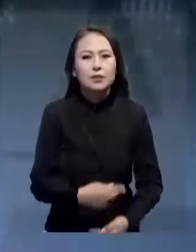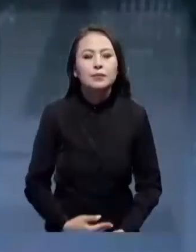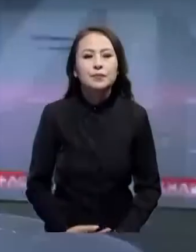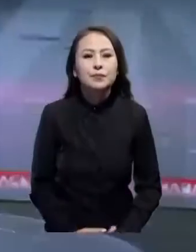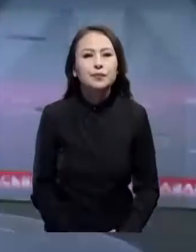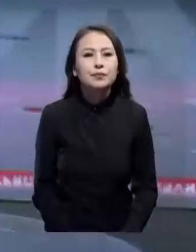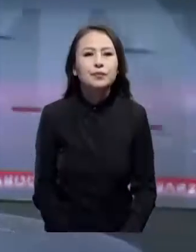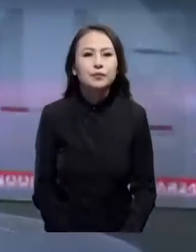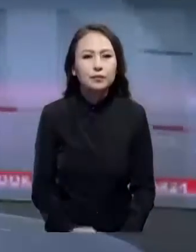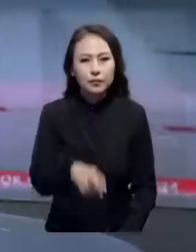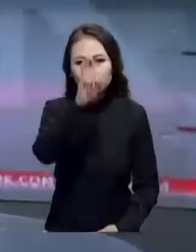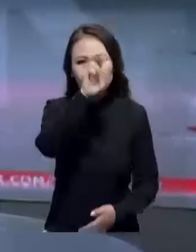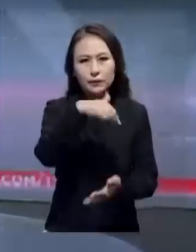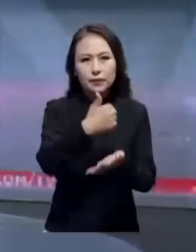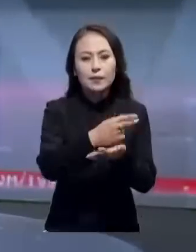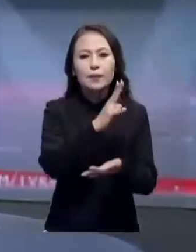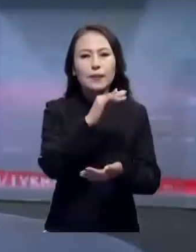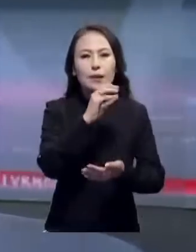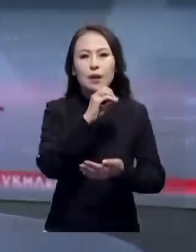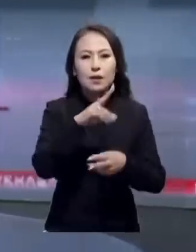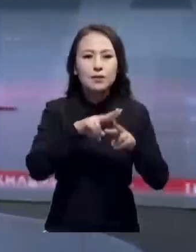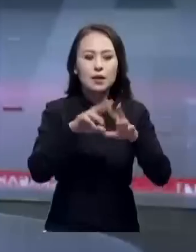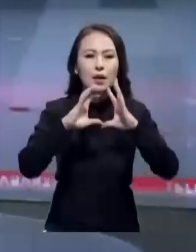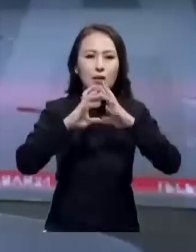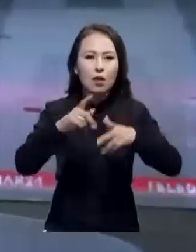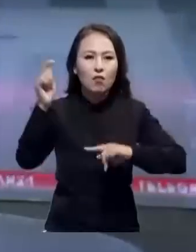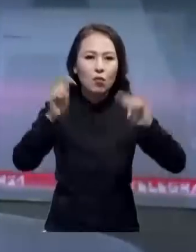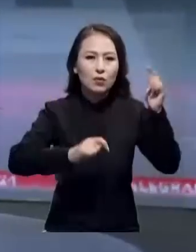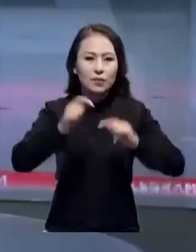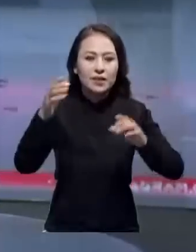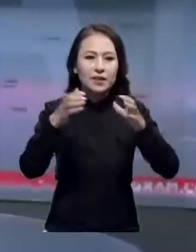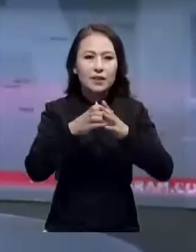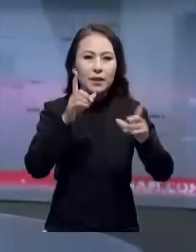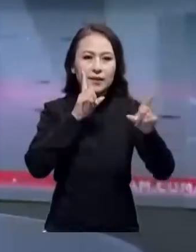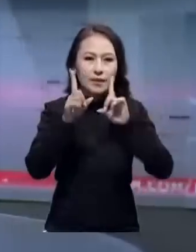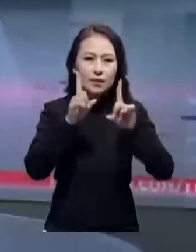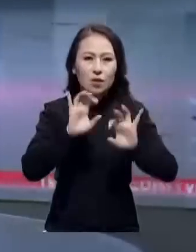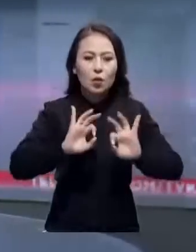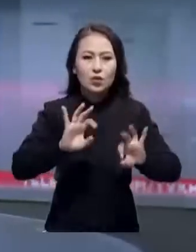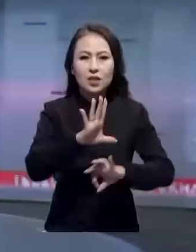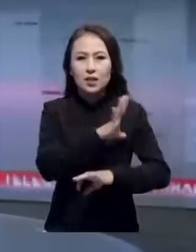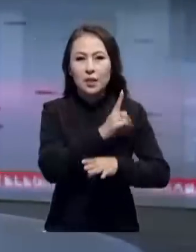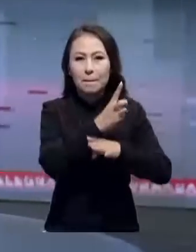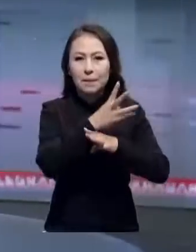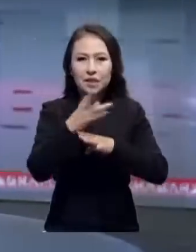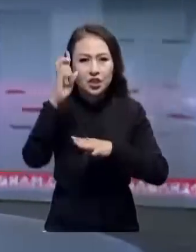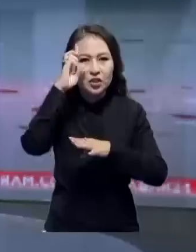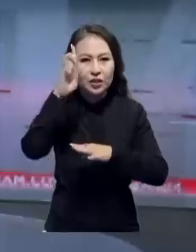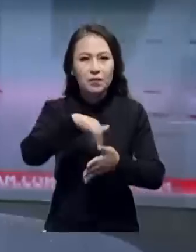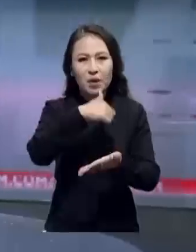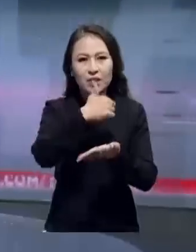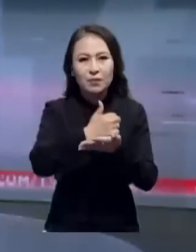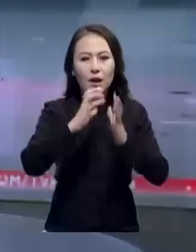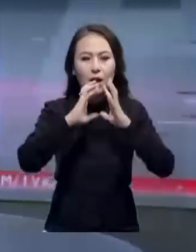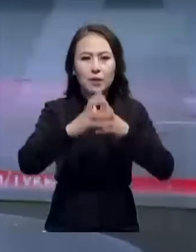beret. Memleket başçısı Kasım-Jomart Tokayev Astana Halkaralık Forumu'nun plenarlık sesiyasında osılay dedi. Birneşi